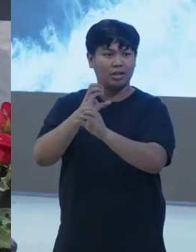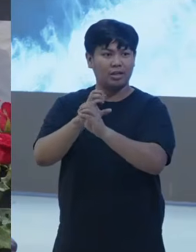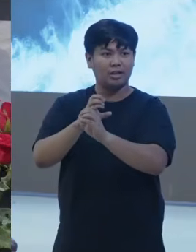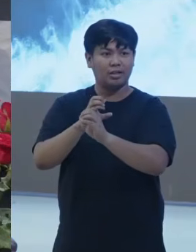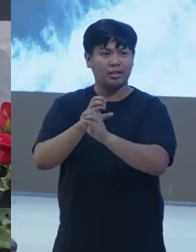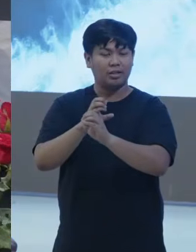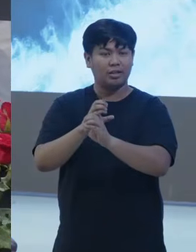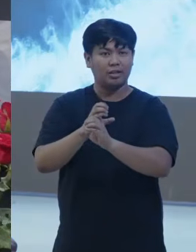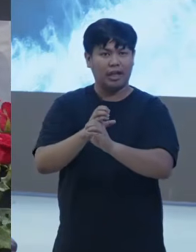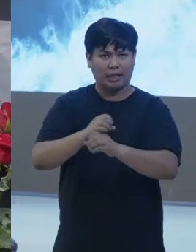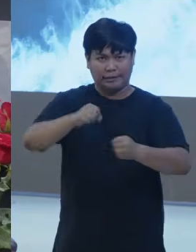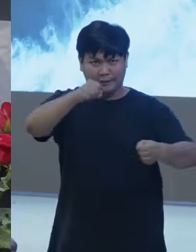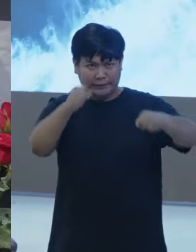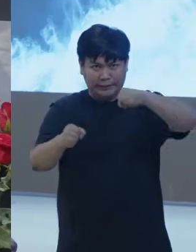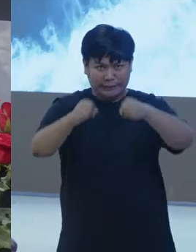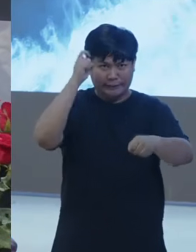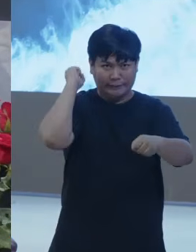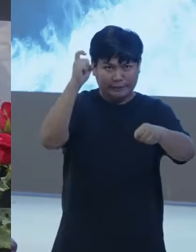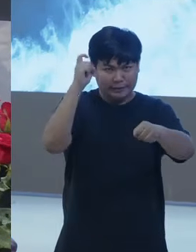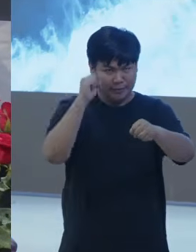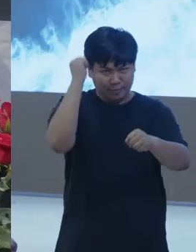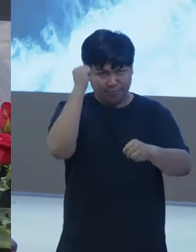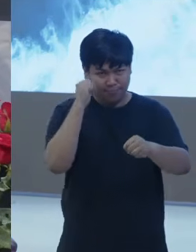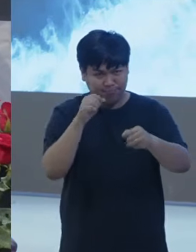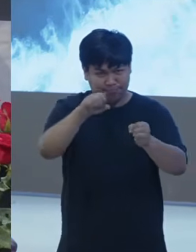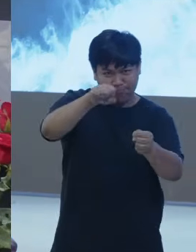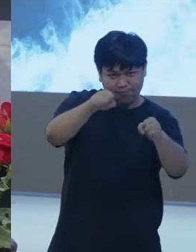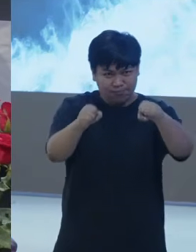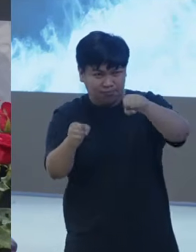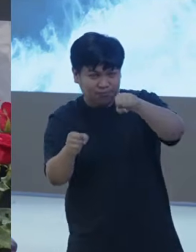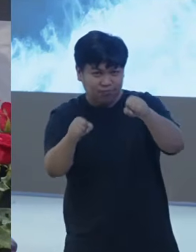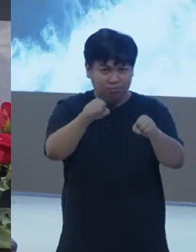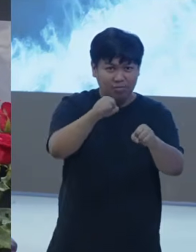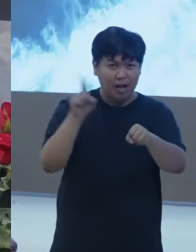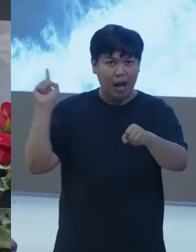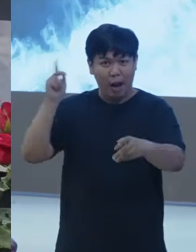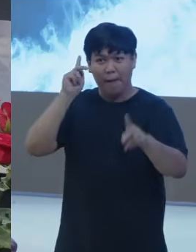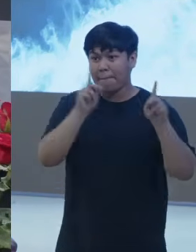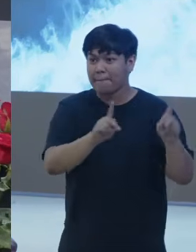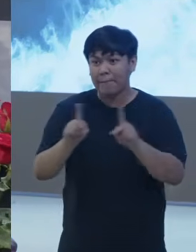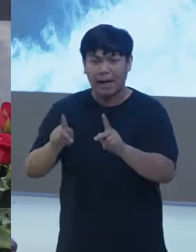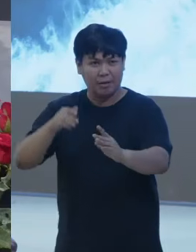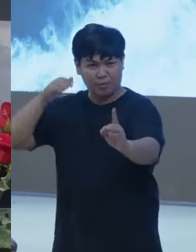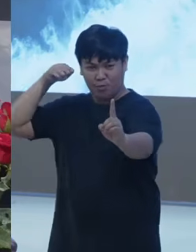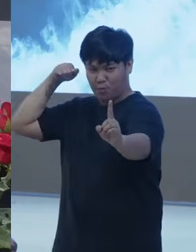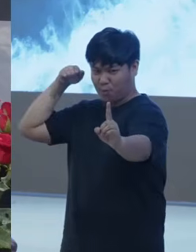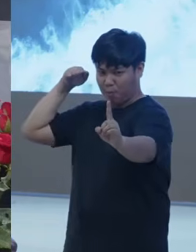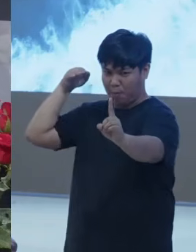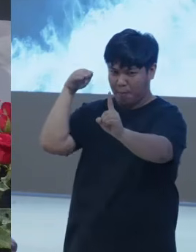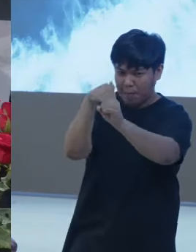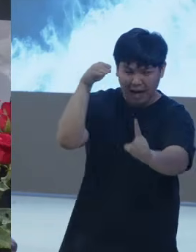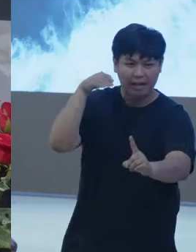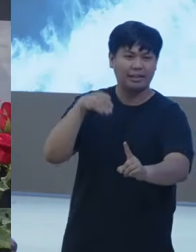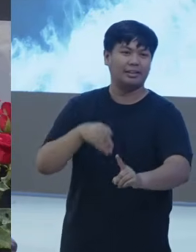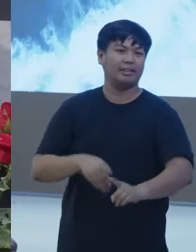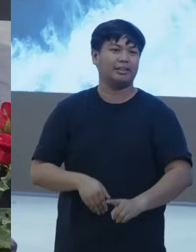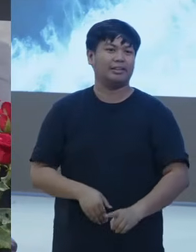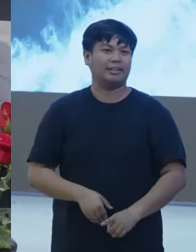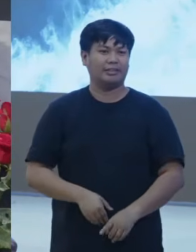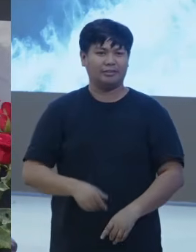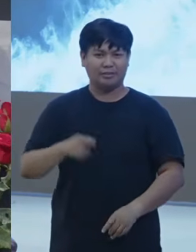nagpaharipas ako palabas ng bahay. At ang bala ko po ay ibabangga ko yung aking sasakyan na aking